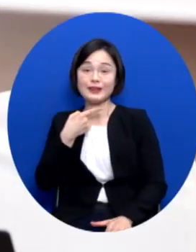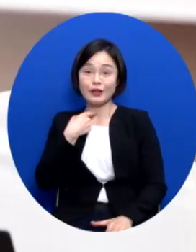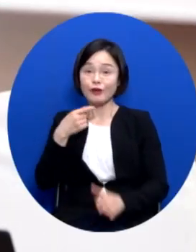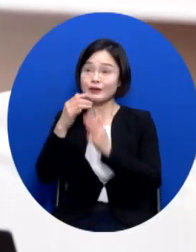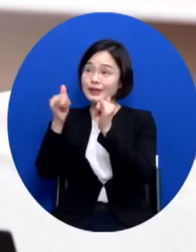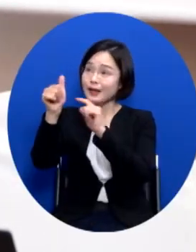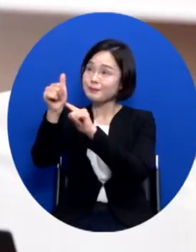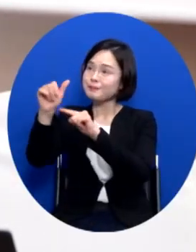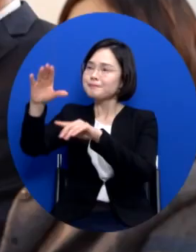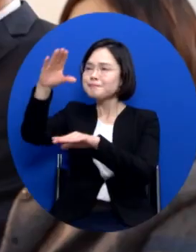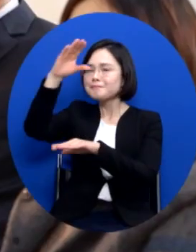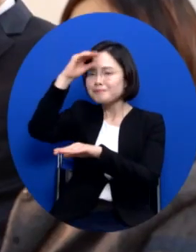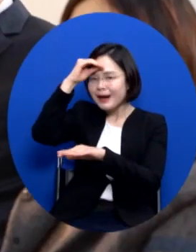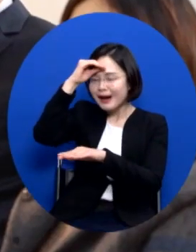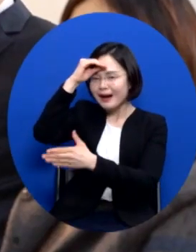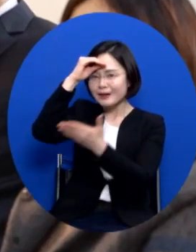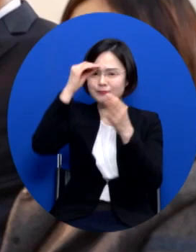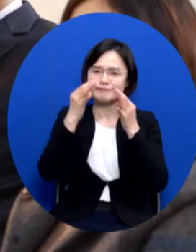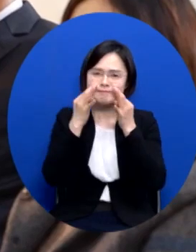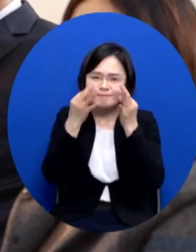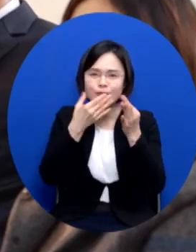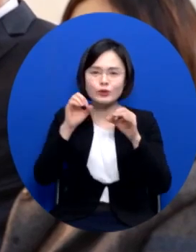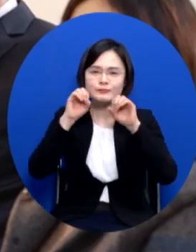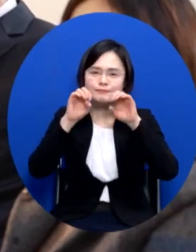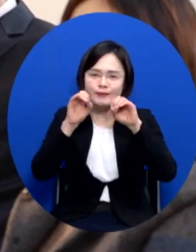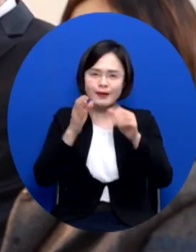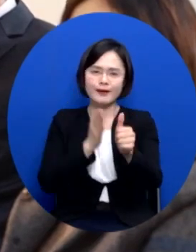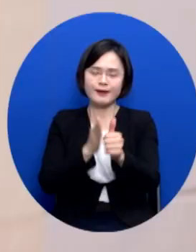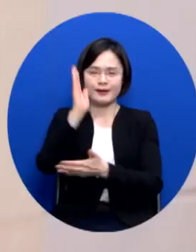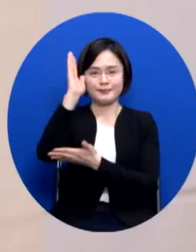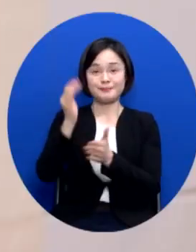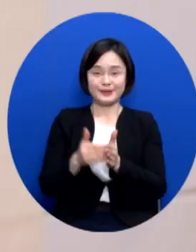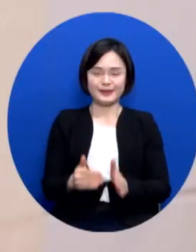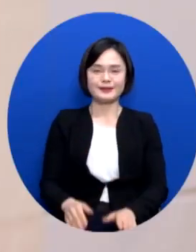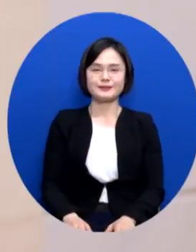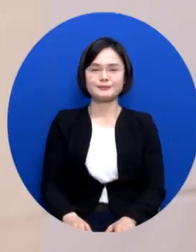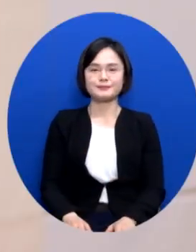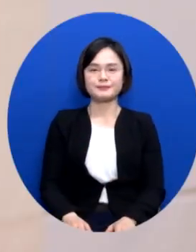권서인 같이 최선을 다해 사명을 감당하자 격려했습니다